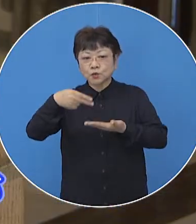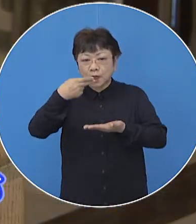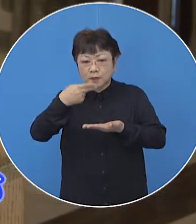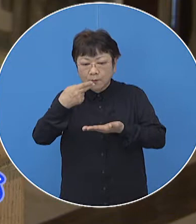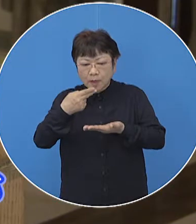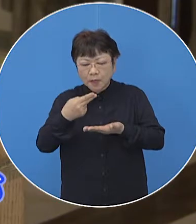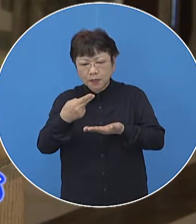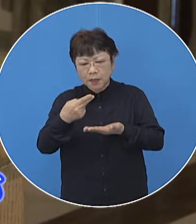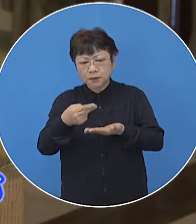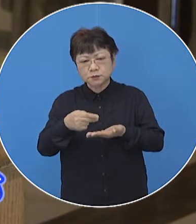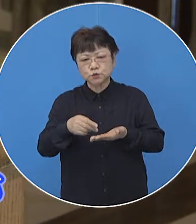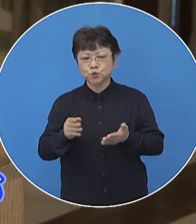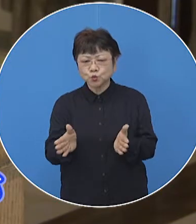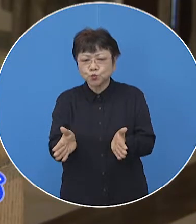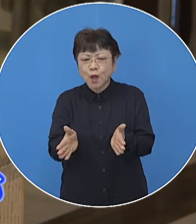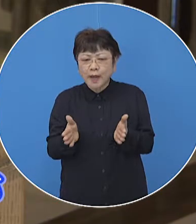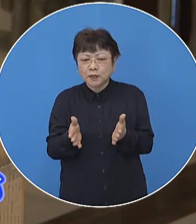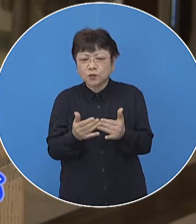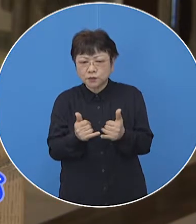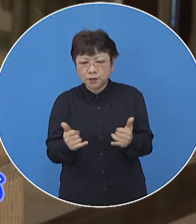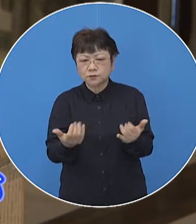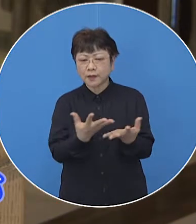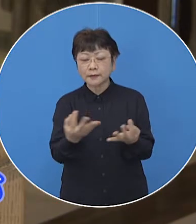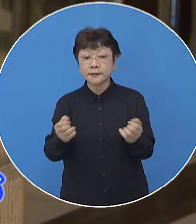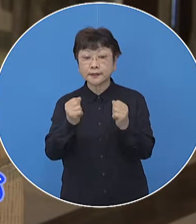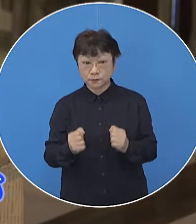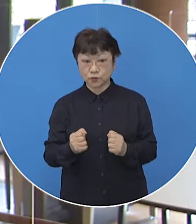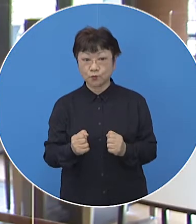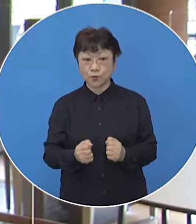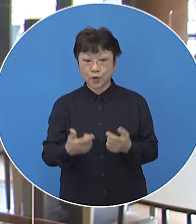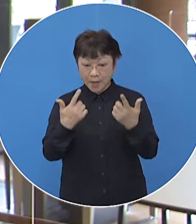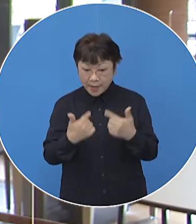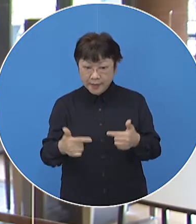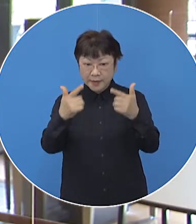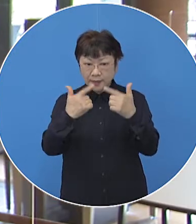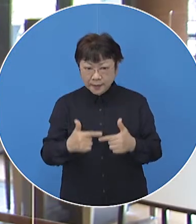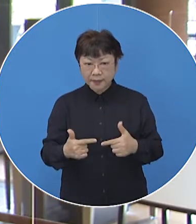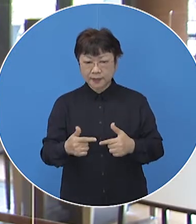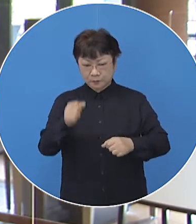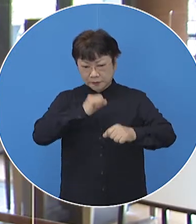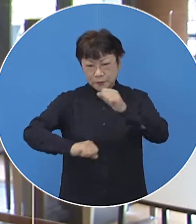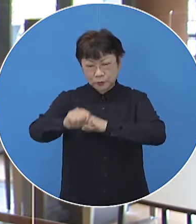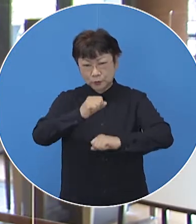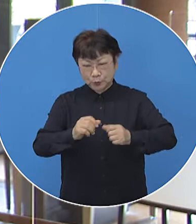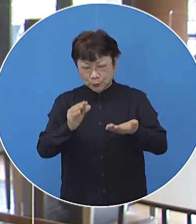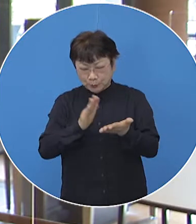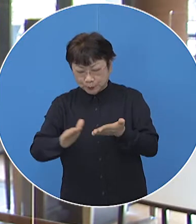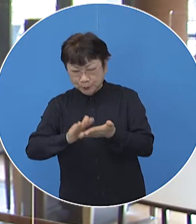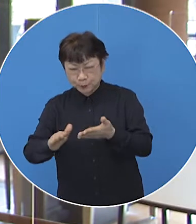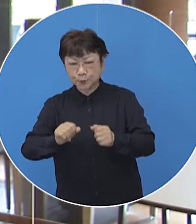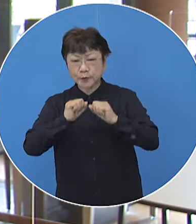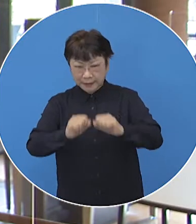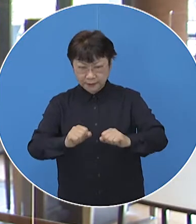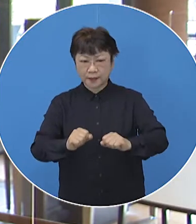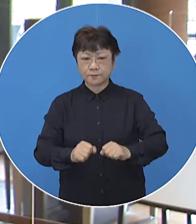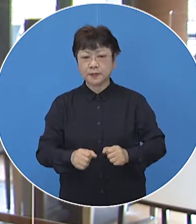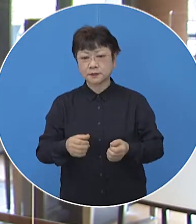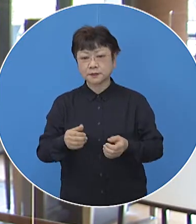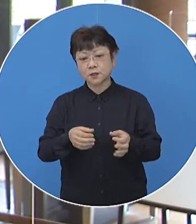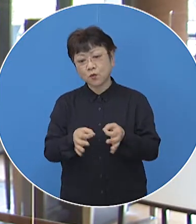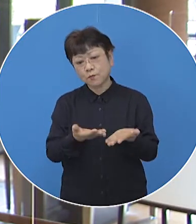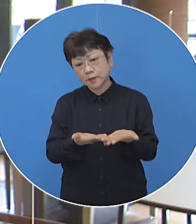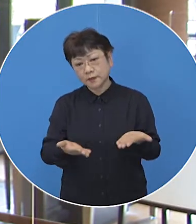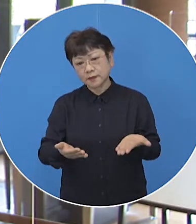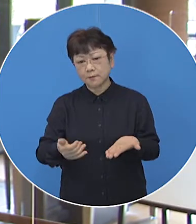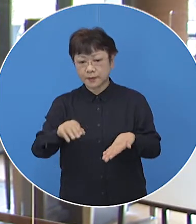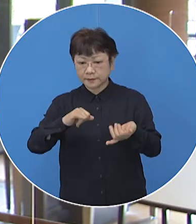ところで控えておられる方たくさんいらっしゃると思うんですけど、日々ですね、こういった取り組みいろいろやっておりますので、お店の方